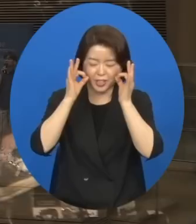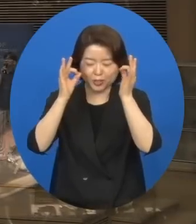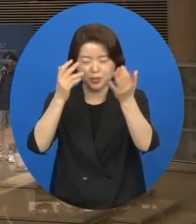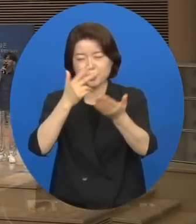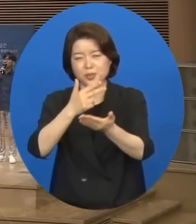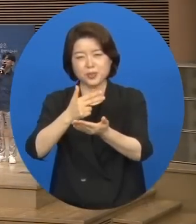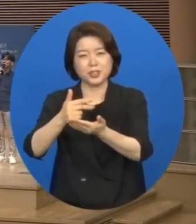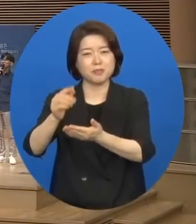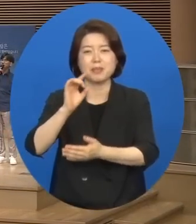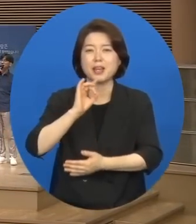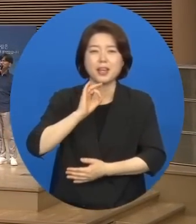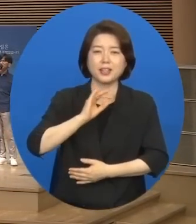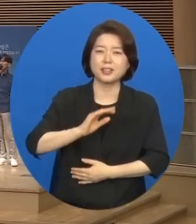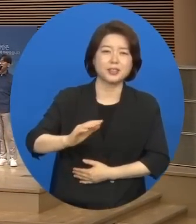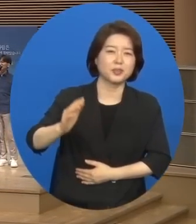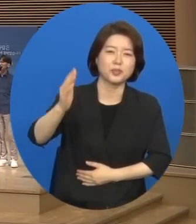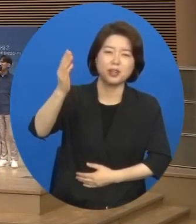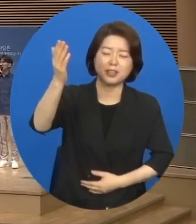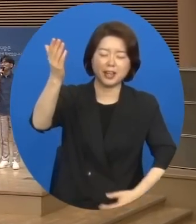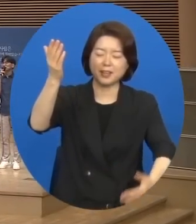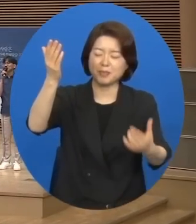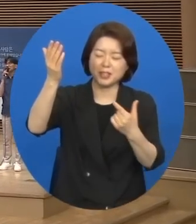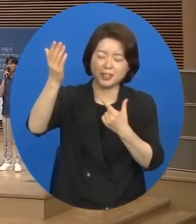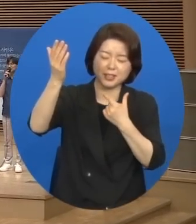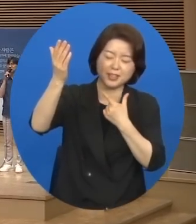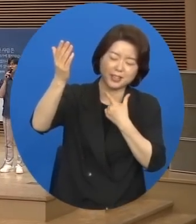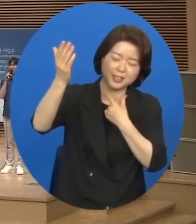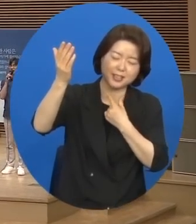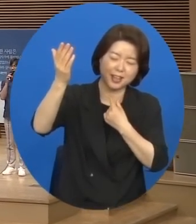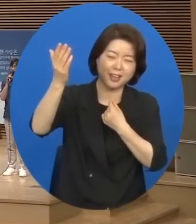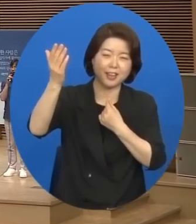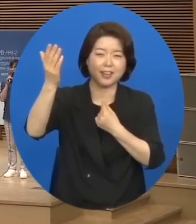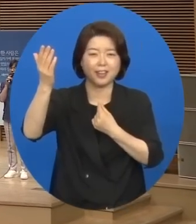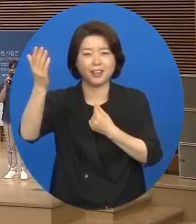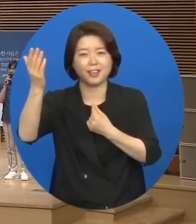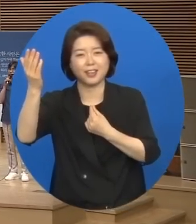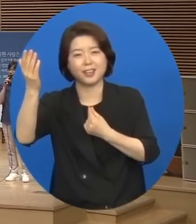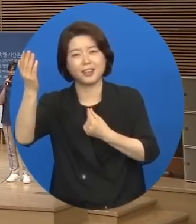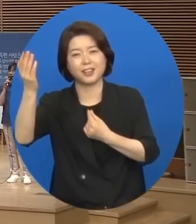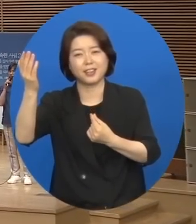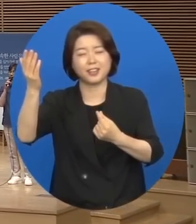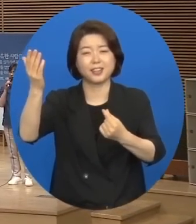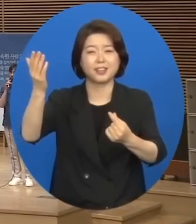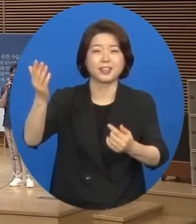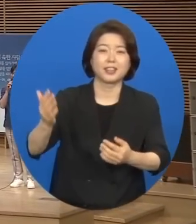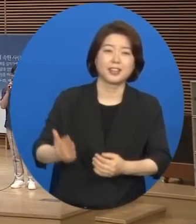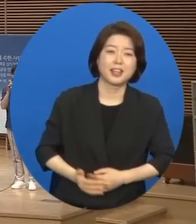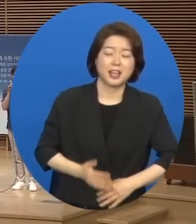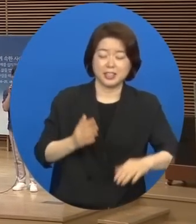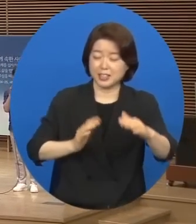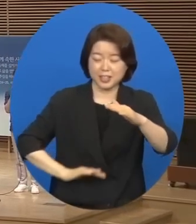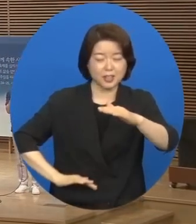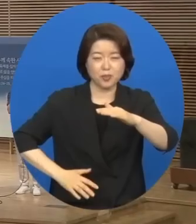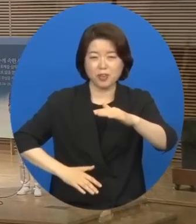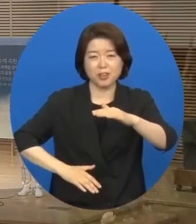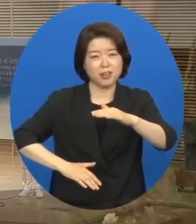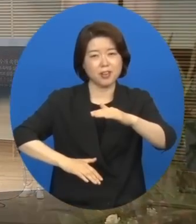간절히 주님만을 원합니다. 네, 채워주소서.